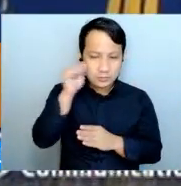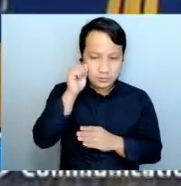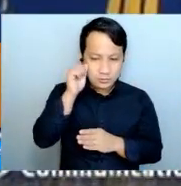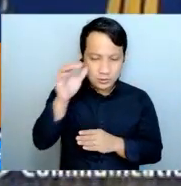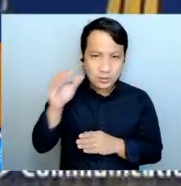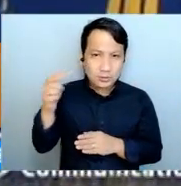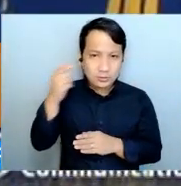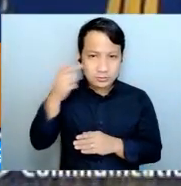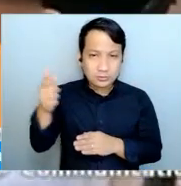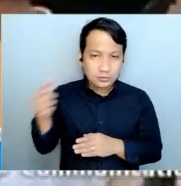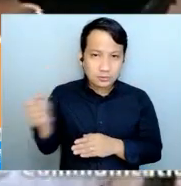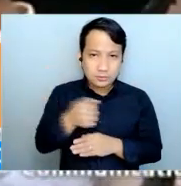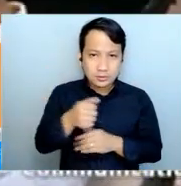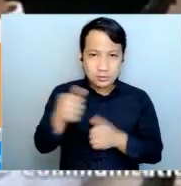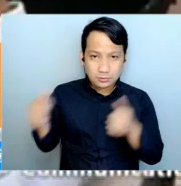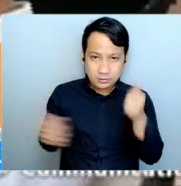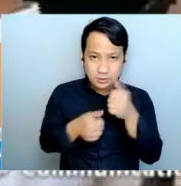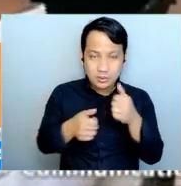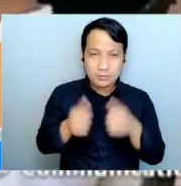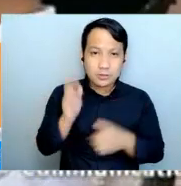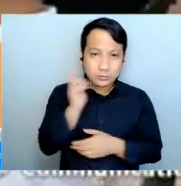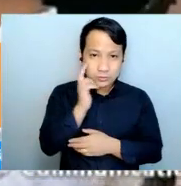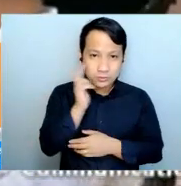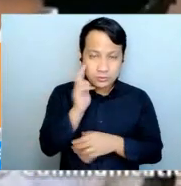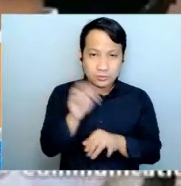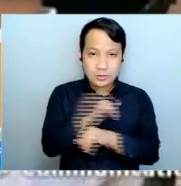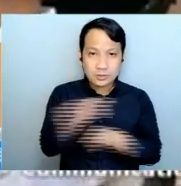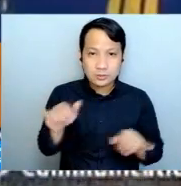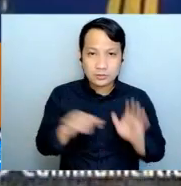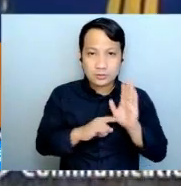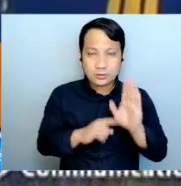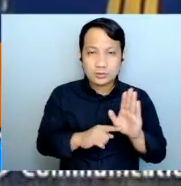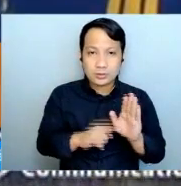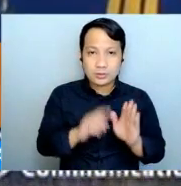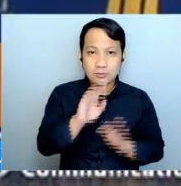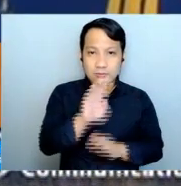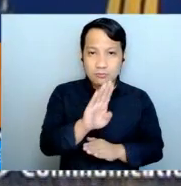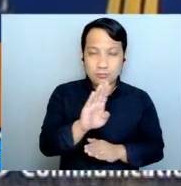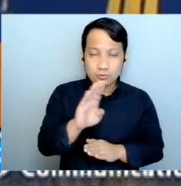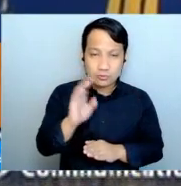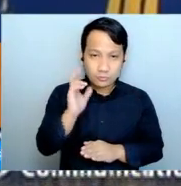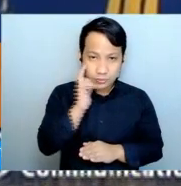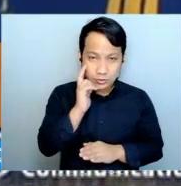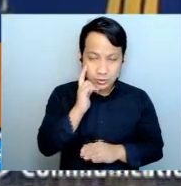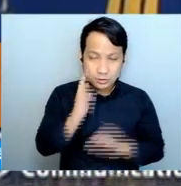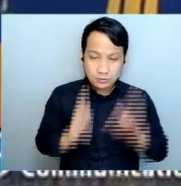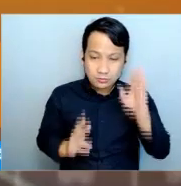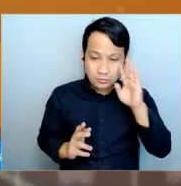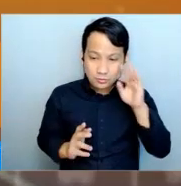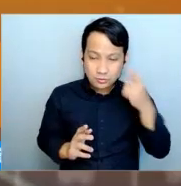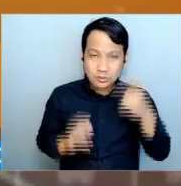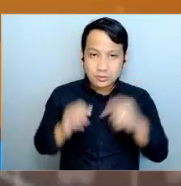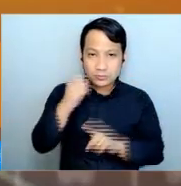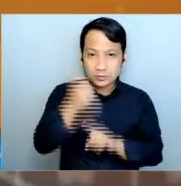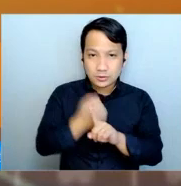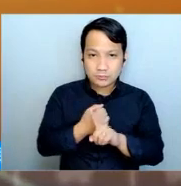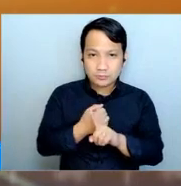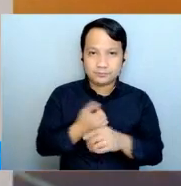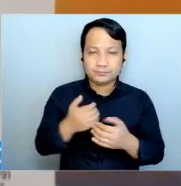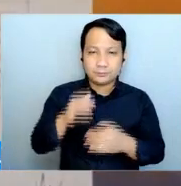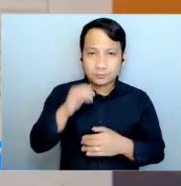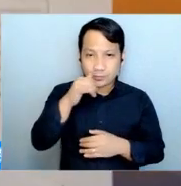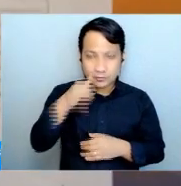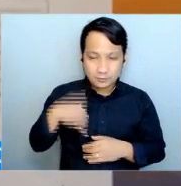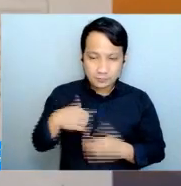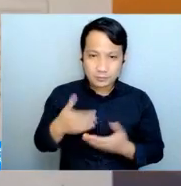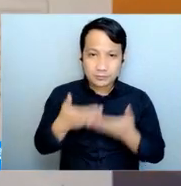naman ang running mate ni Go. I-endorso raw nila ang Go-Duterte tandem sa kanilang convention sa Setyembre. Kahapon din, naghain ang